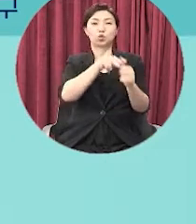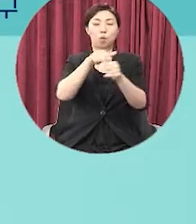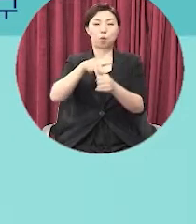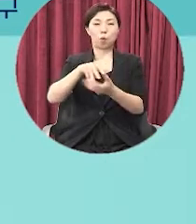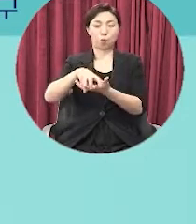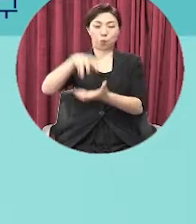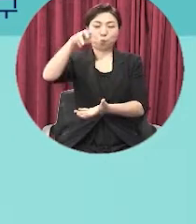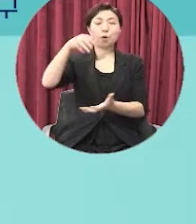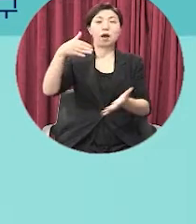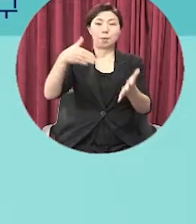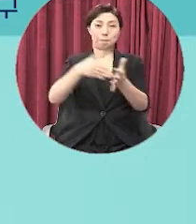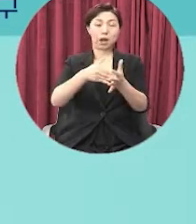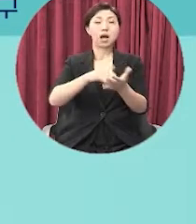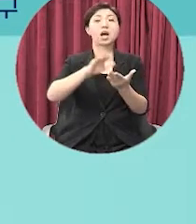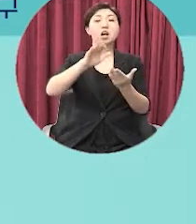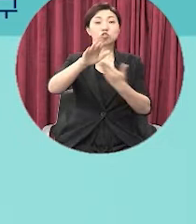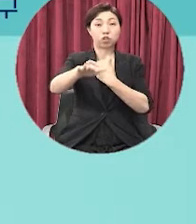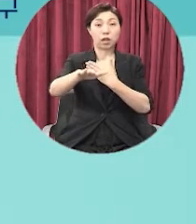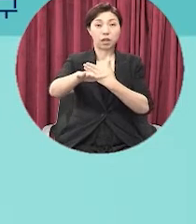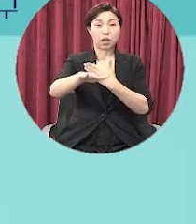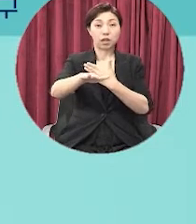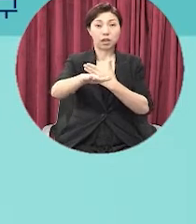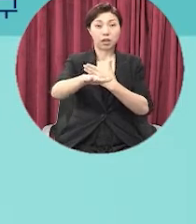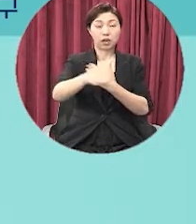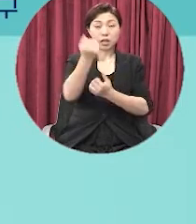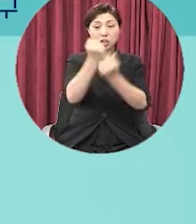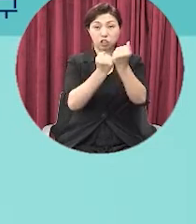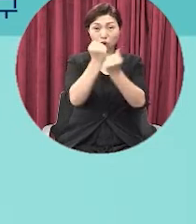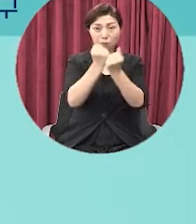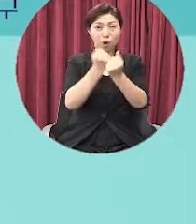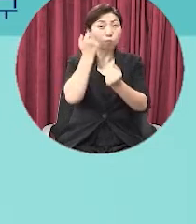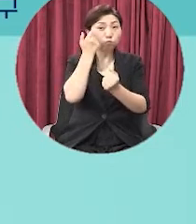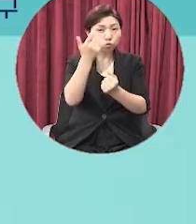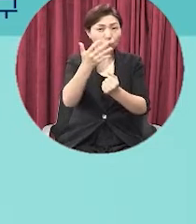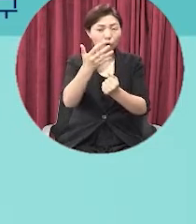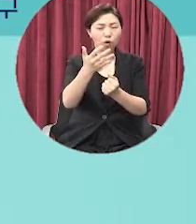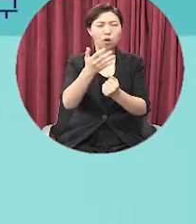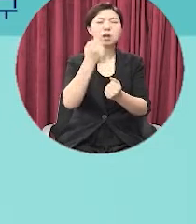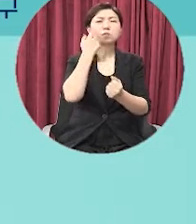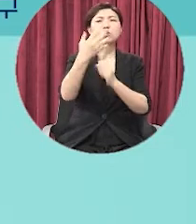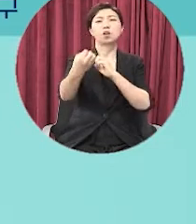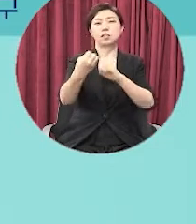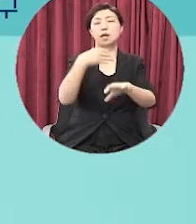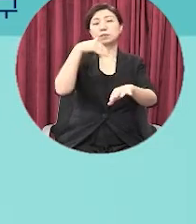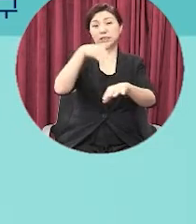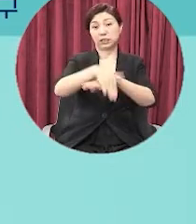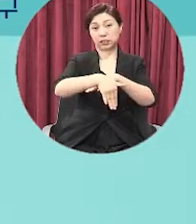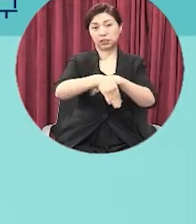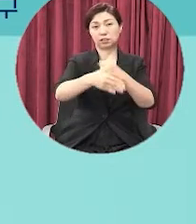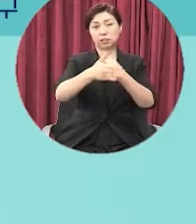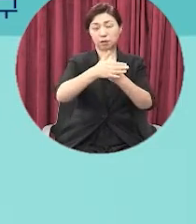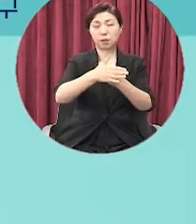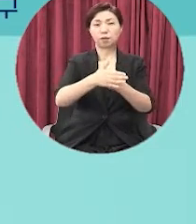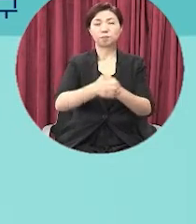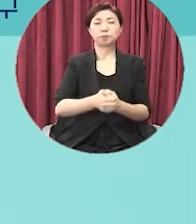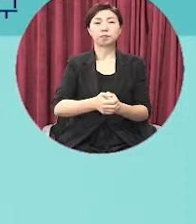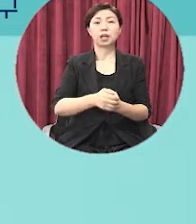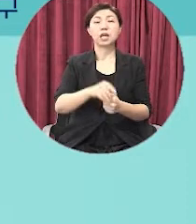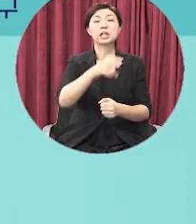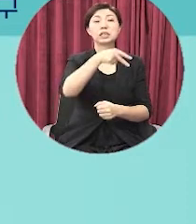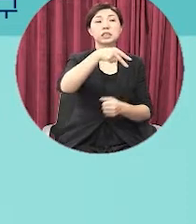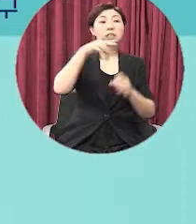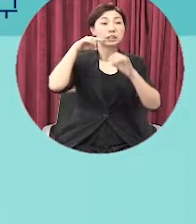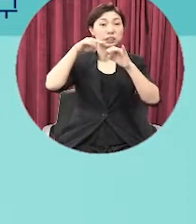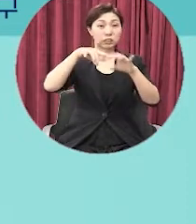설문에 관한 것들은 문서 에 해당하게 뜬 서식의 + 때문에 내가 커녕 되려 노트 뽑게 되고 시그널 데이터 주는